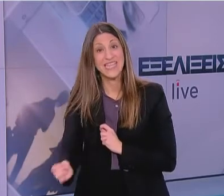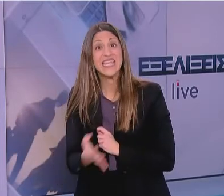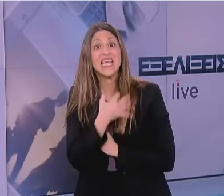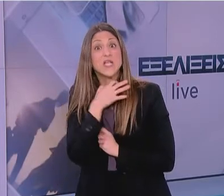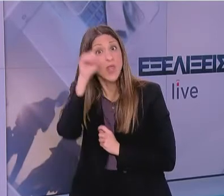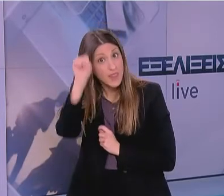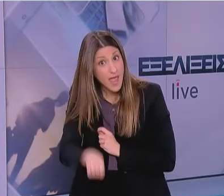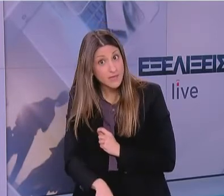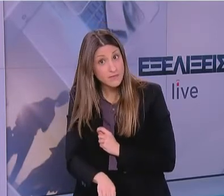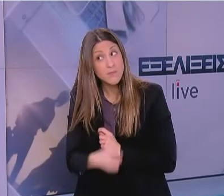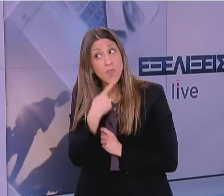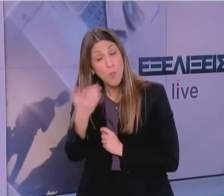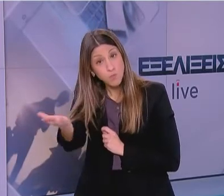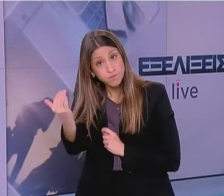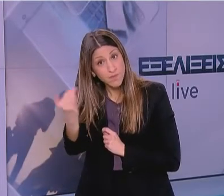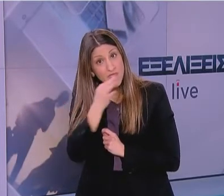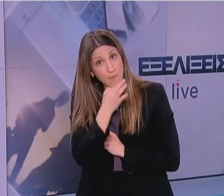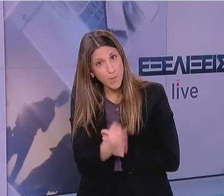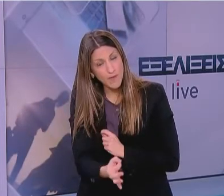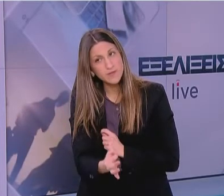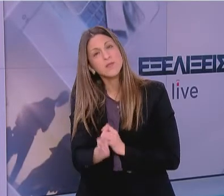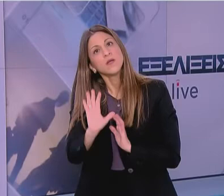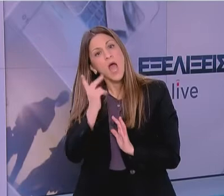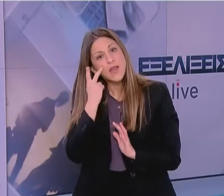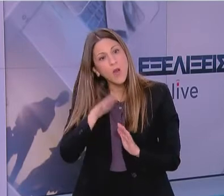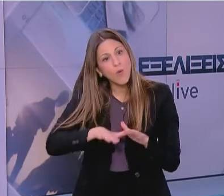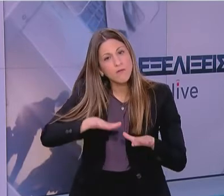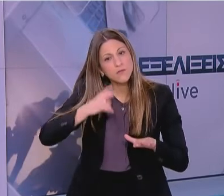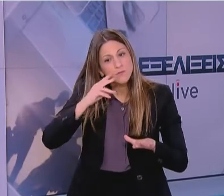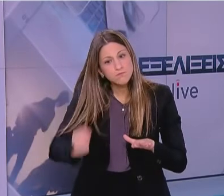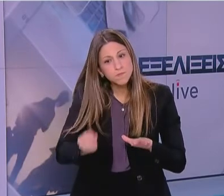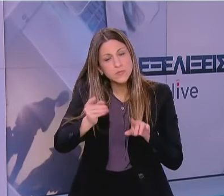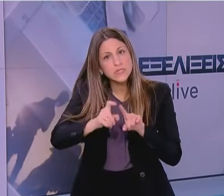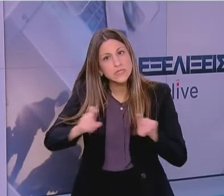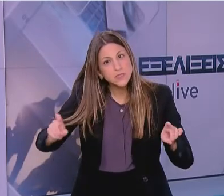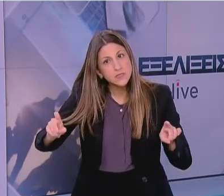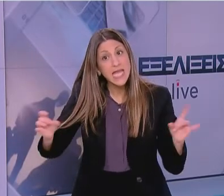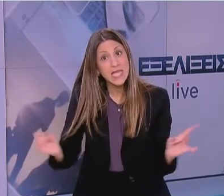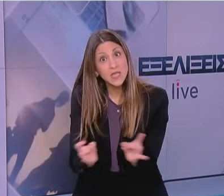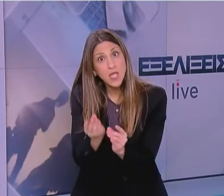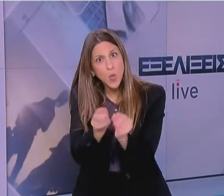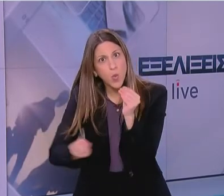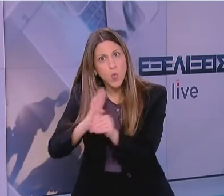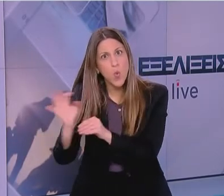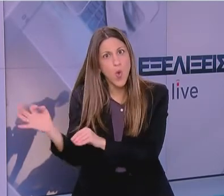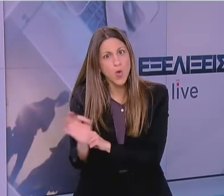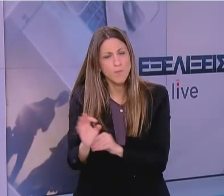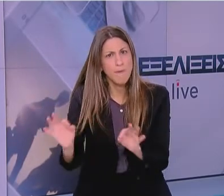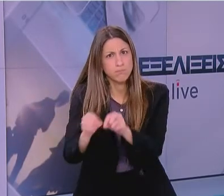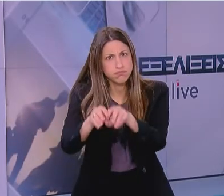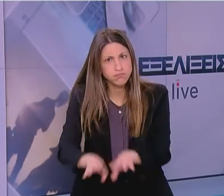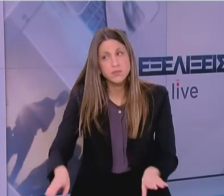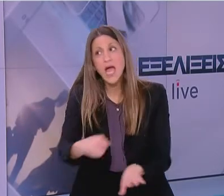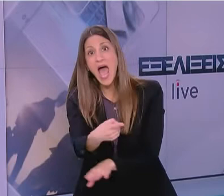χρειαστεί και ανάλογα με την εξέλιξη της κατάστασης, όλοι θα κληθούν να δώσουν τη μάχη προκειμένου να